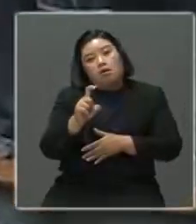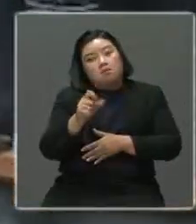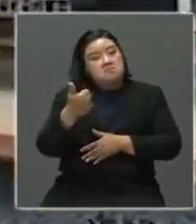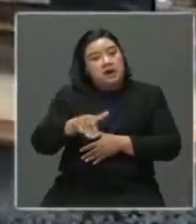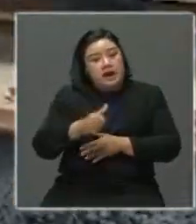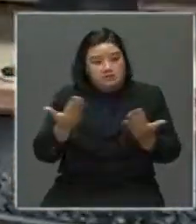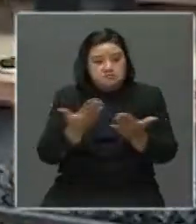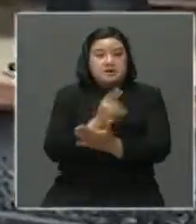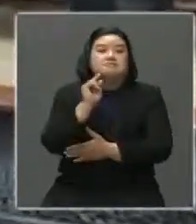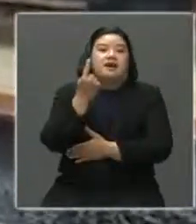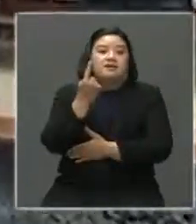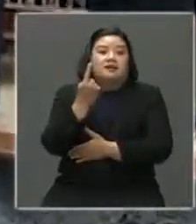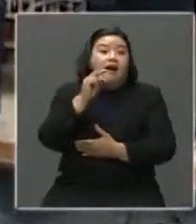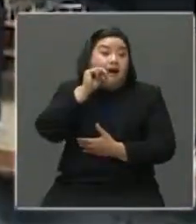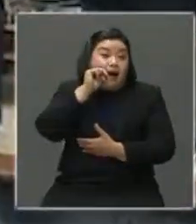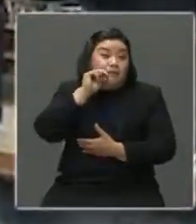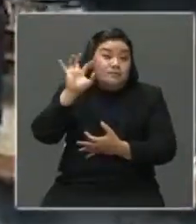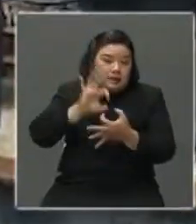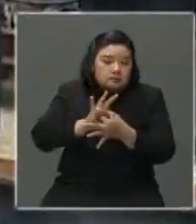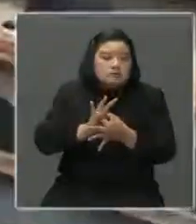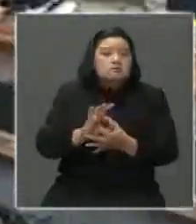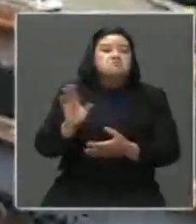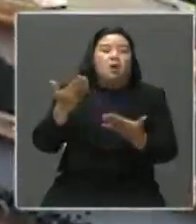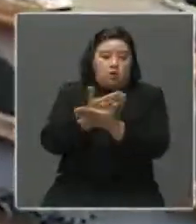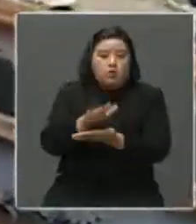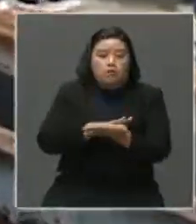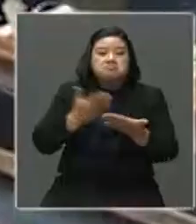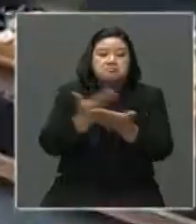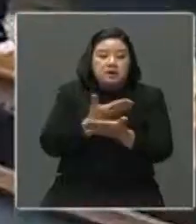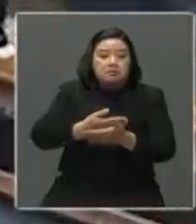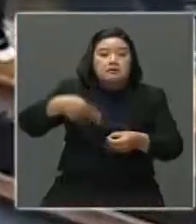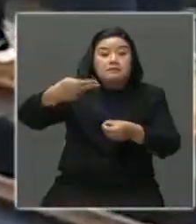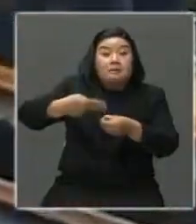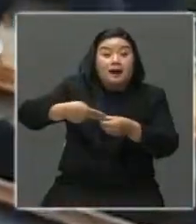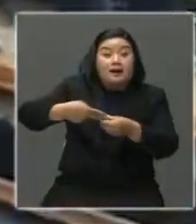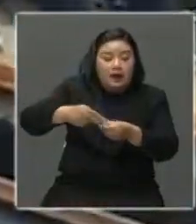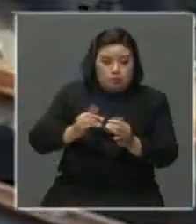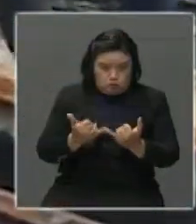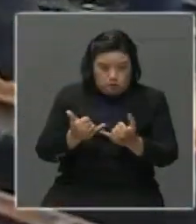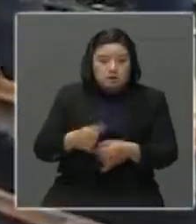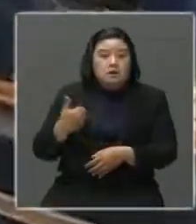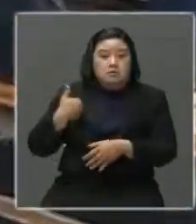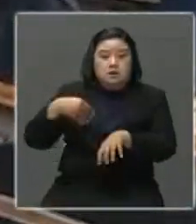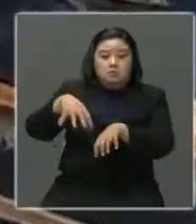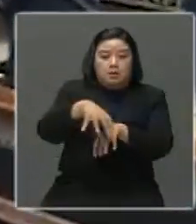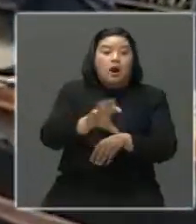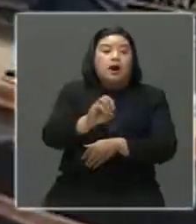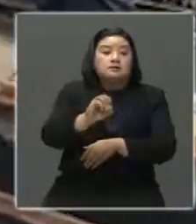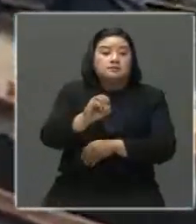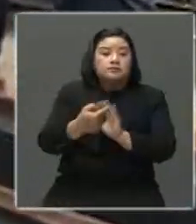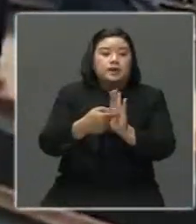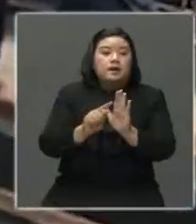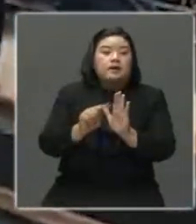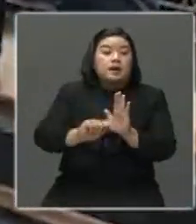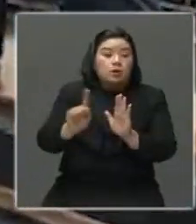ราวนี้เปลี่ยนเป็นเครื่องสูบน้ำแบบใช้น้ำมันดีเซลแทนแล้วจัดเจ้าหน้าที่สำนักงานระบายน้ำจาก50เขตแล้วก็เจ้าหน้าที่เ